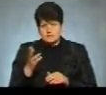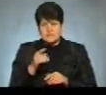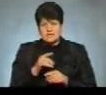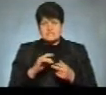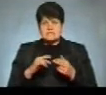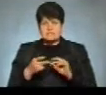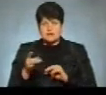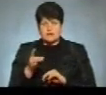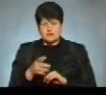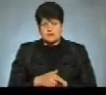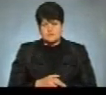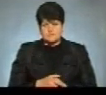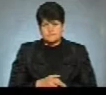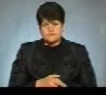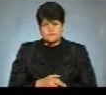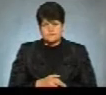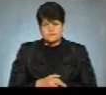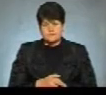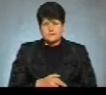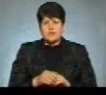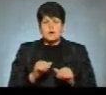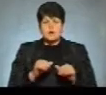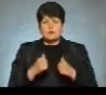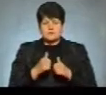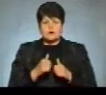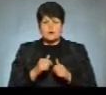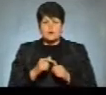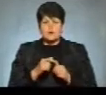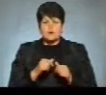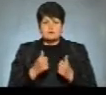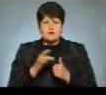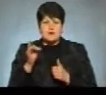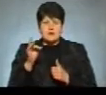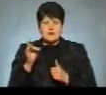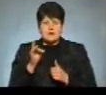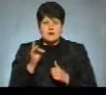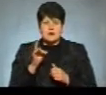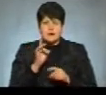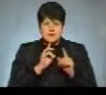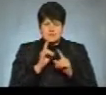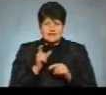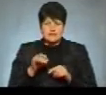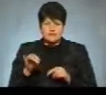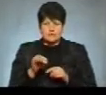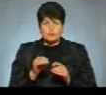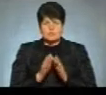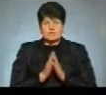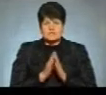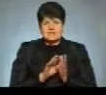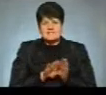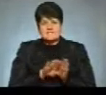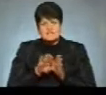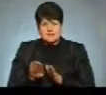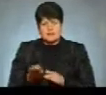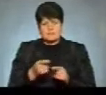замінили регіональною. Комісар Ради Європи з прав людини Дуня Міятович закликала український парламент відкласти прийняття саме